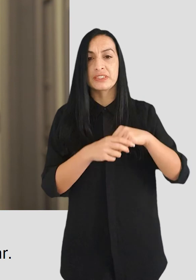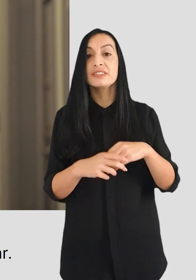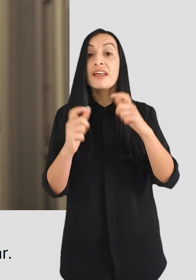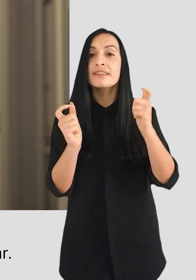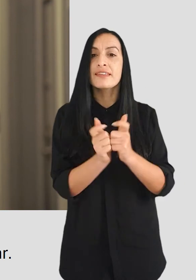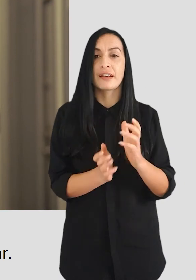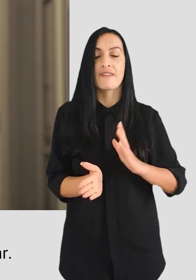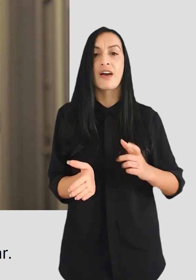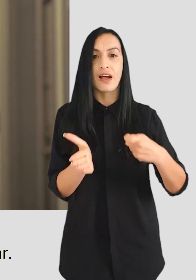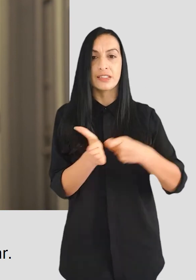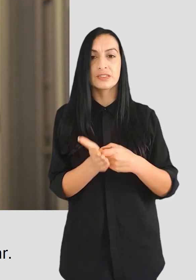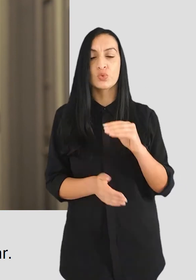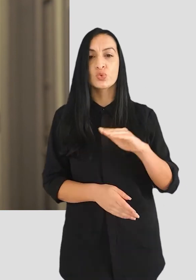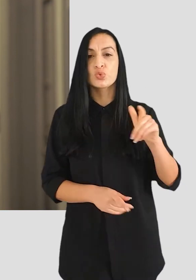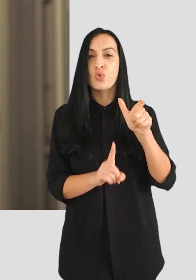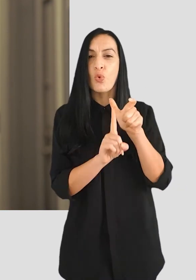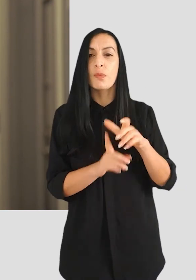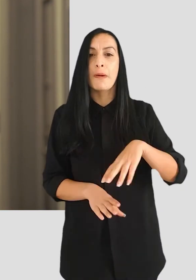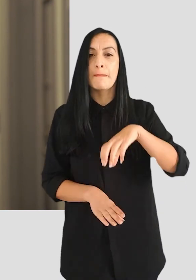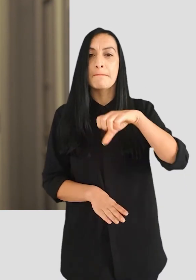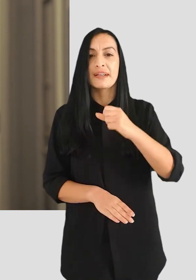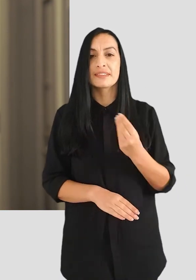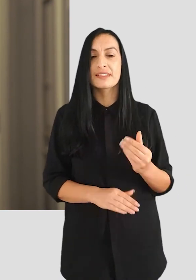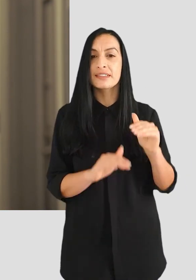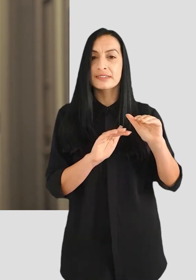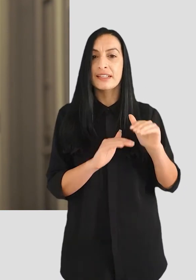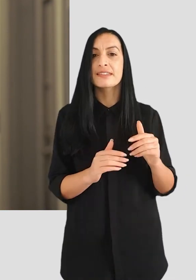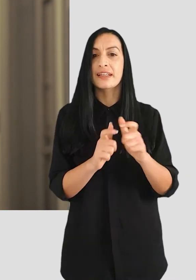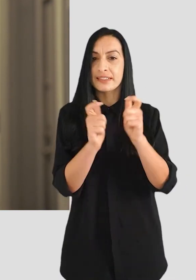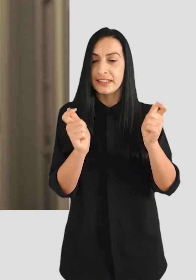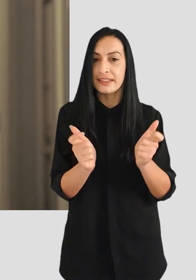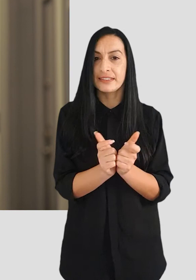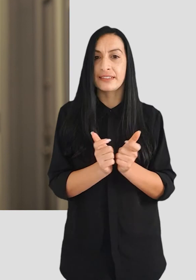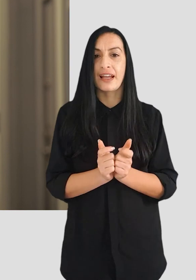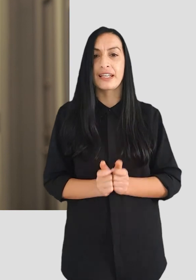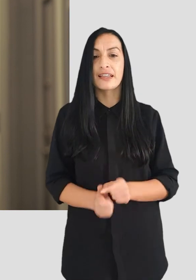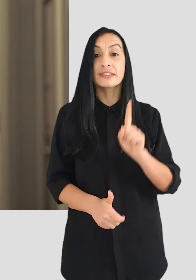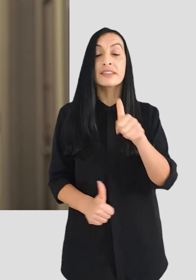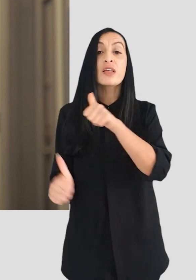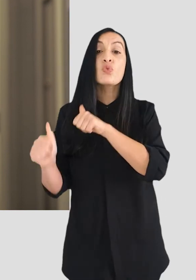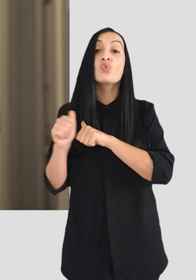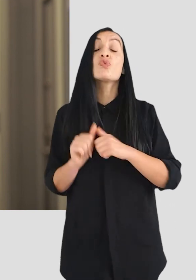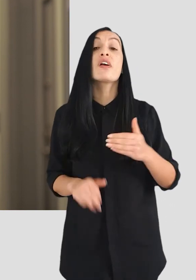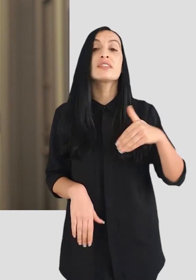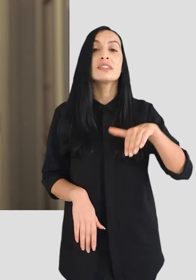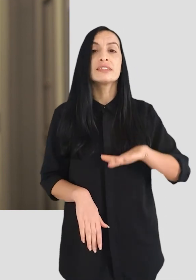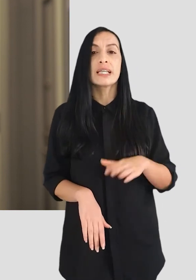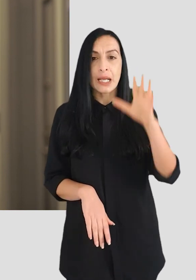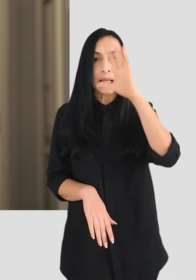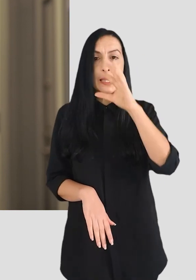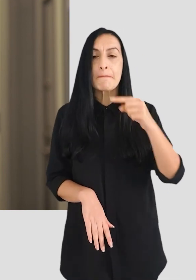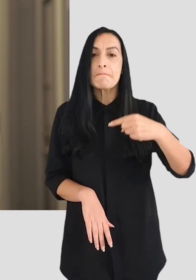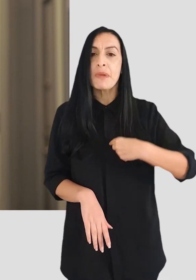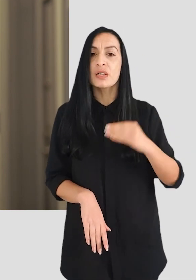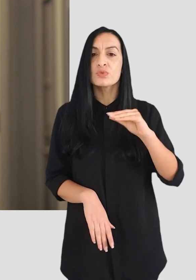için bir de derneğimiz var. O da Çocuk Koruma Merkezlerini Destekleme Derneği. Bunu sadece üniversiteler için